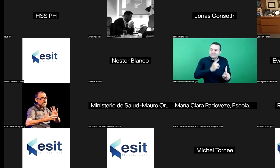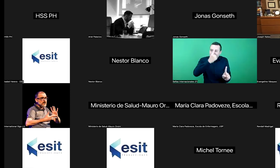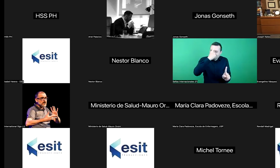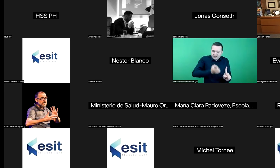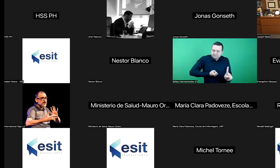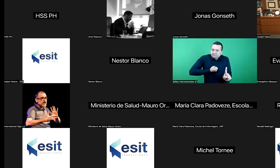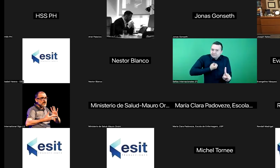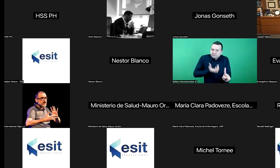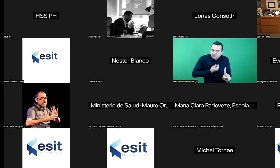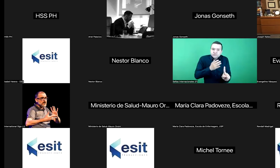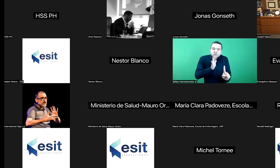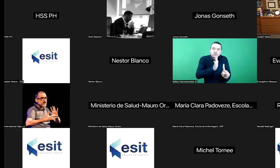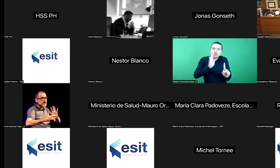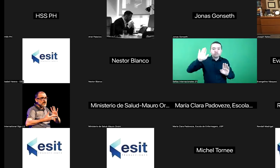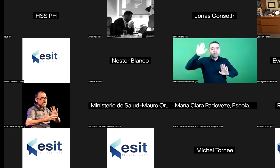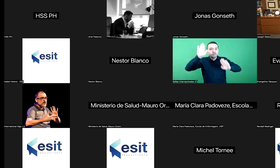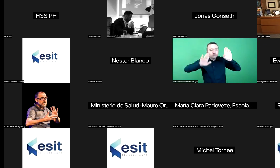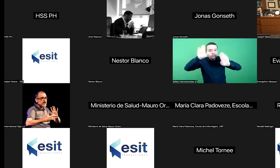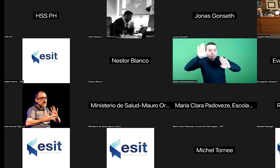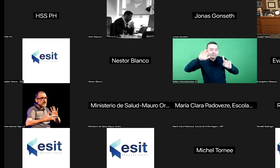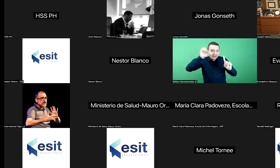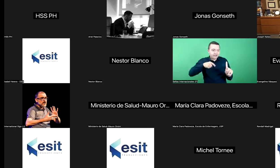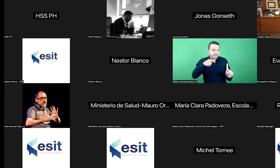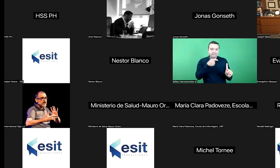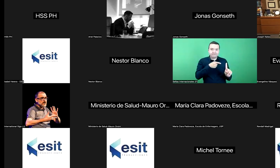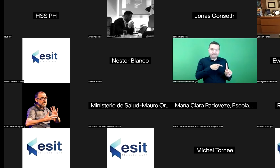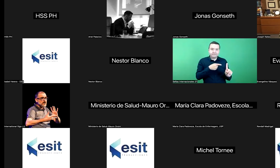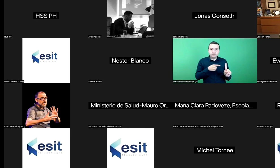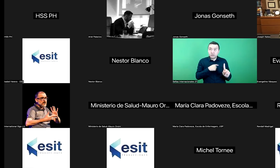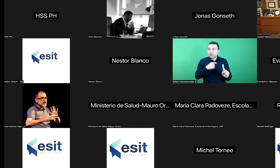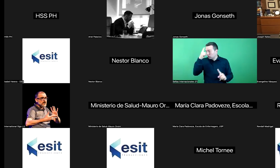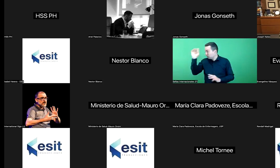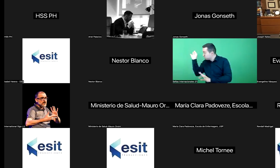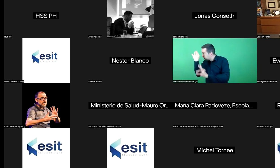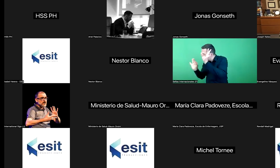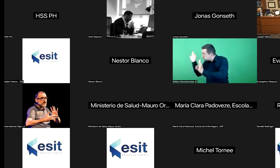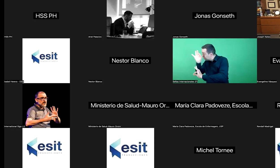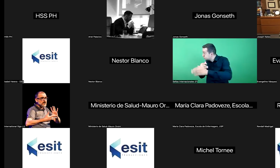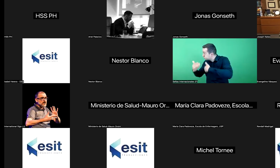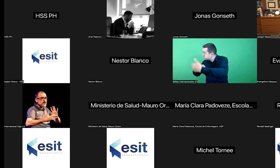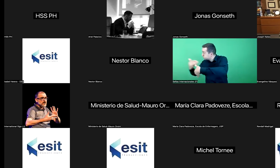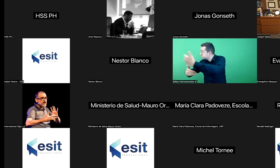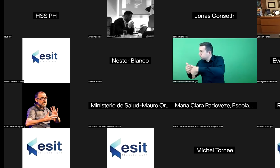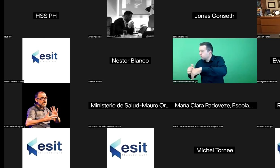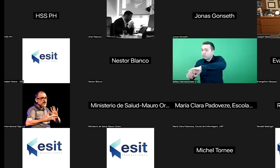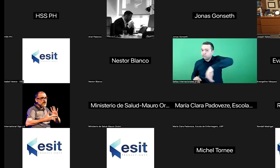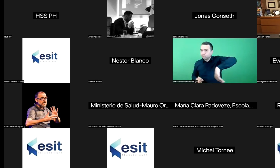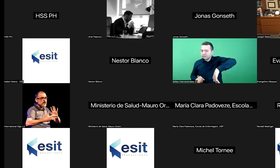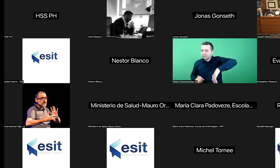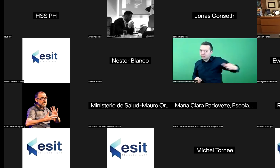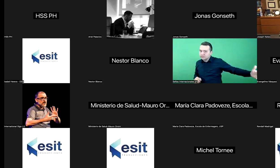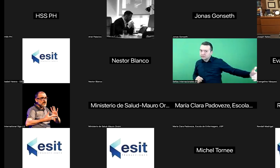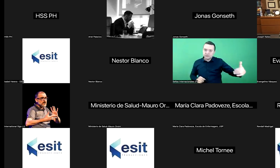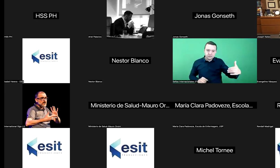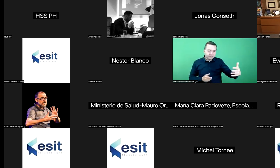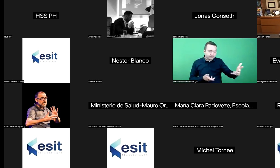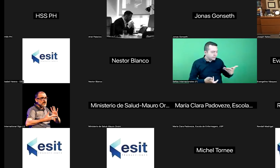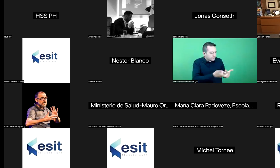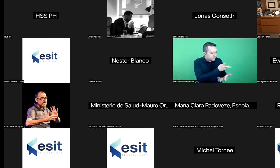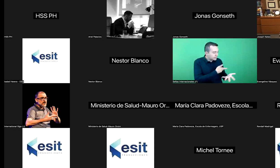qu'axe central de sa propre stratégie, on tient compte des principes et